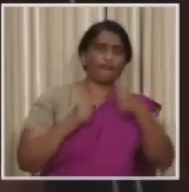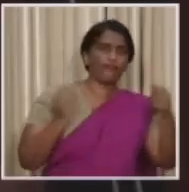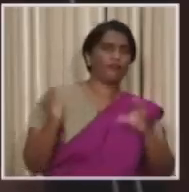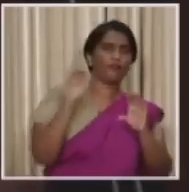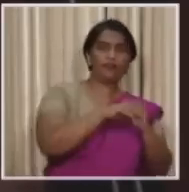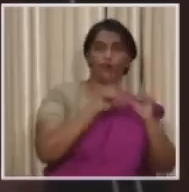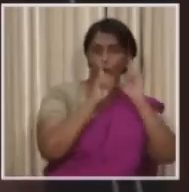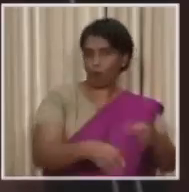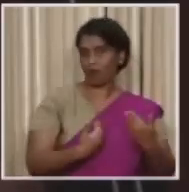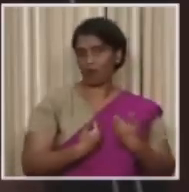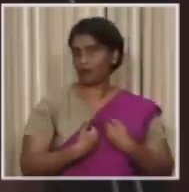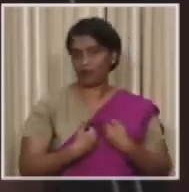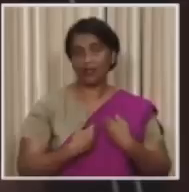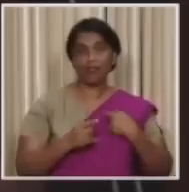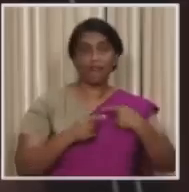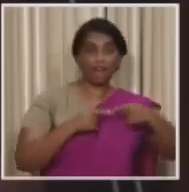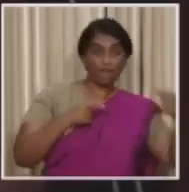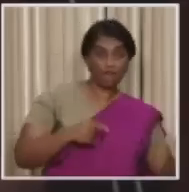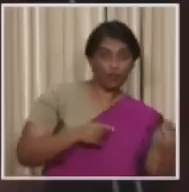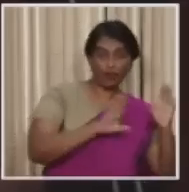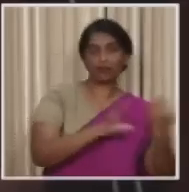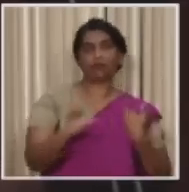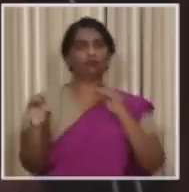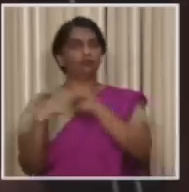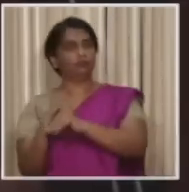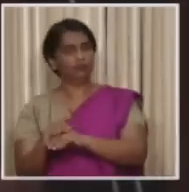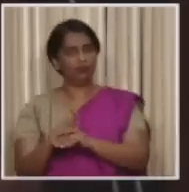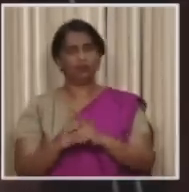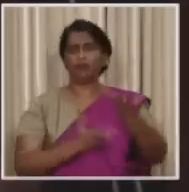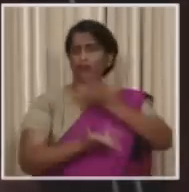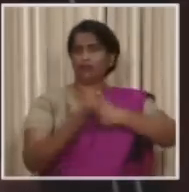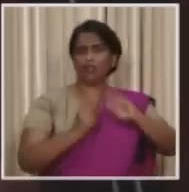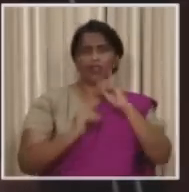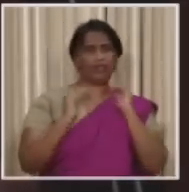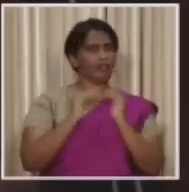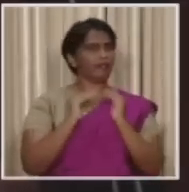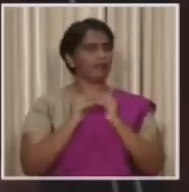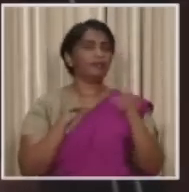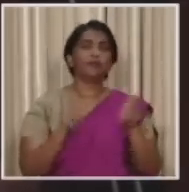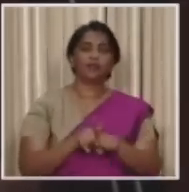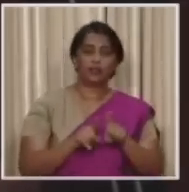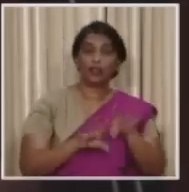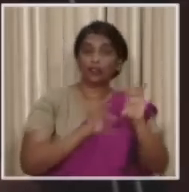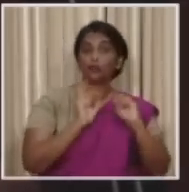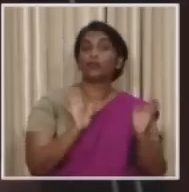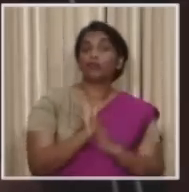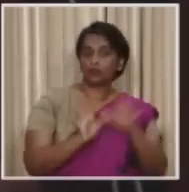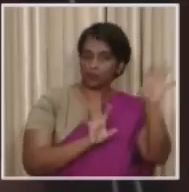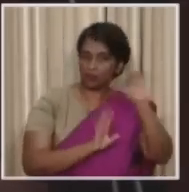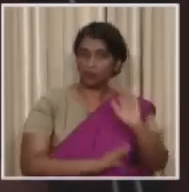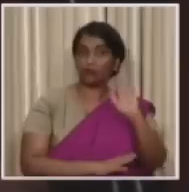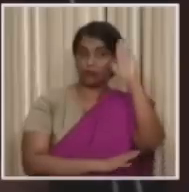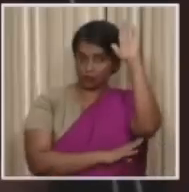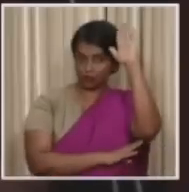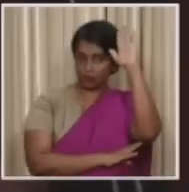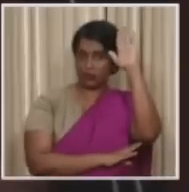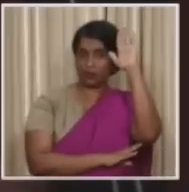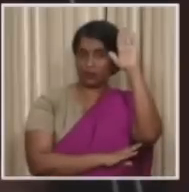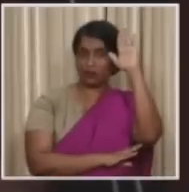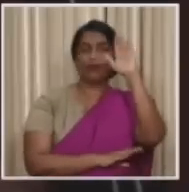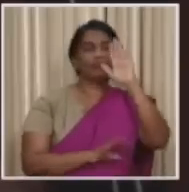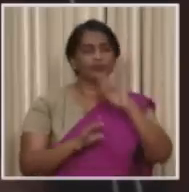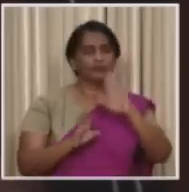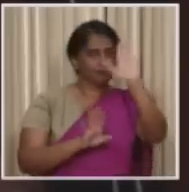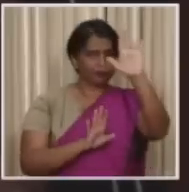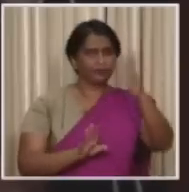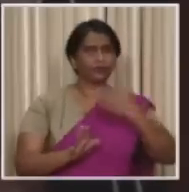api wage vipakshaye hita boya aanduwe innawa eka nisa me sanjutiya galapena aakara karu katha naayakathumana therin kala sabha patkana mage point of board ekak wenna karu katha